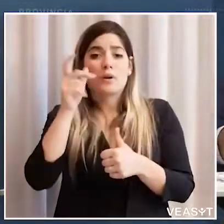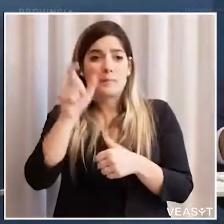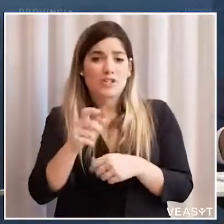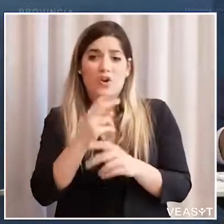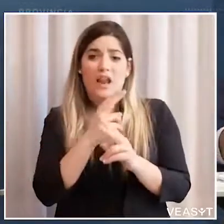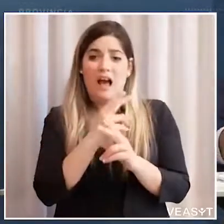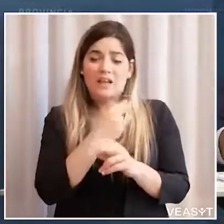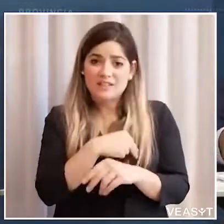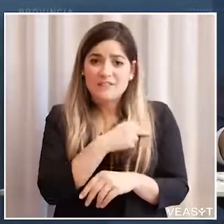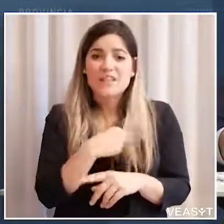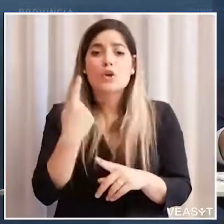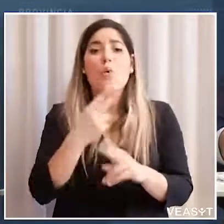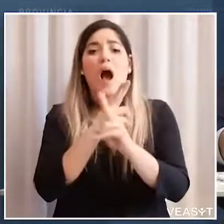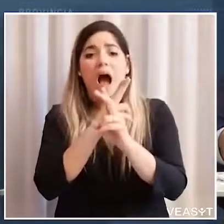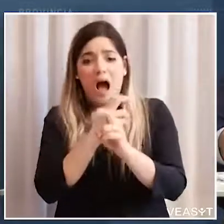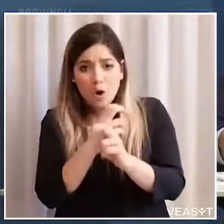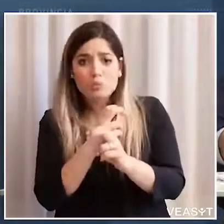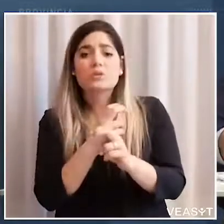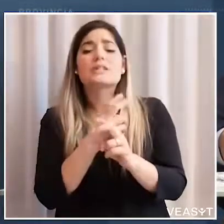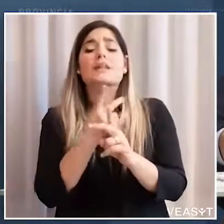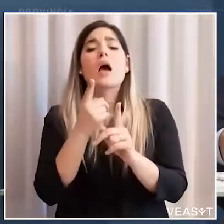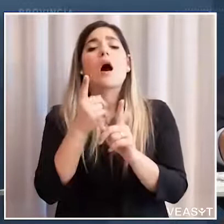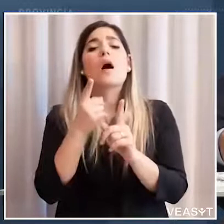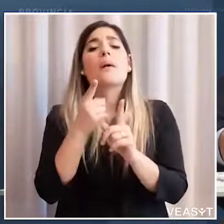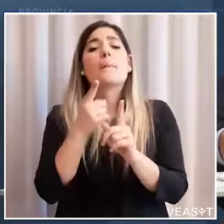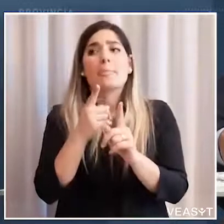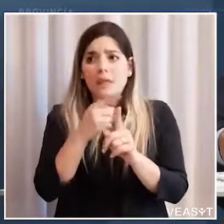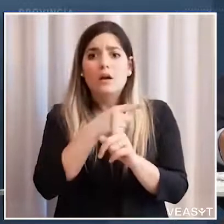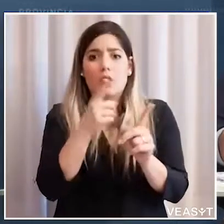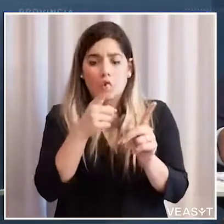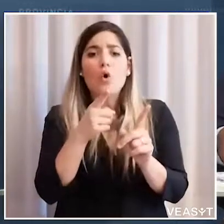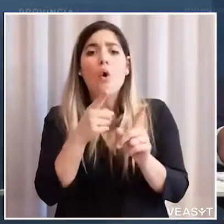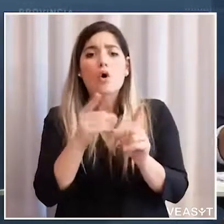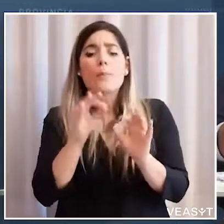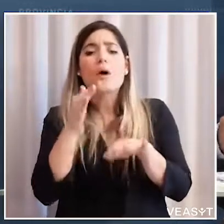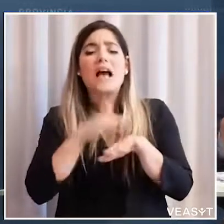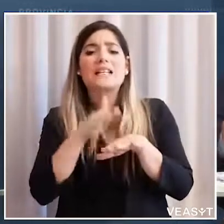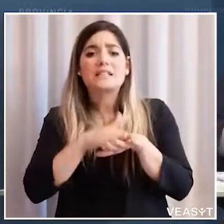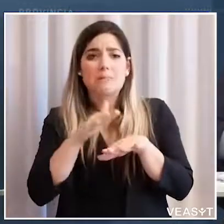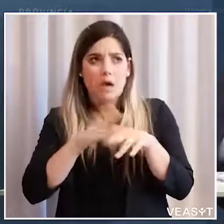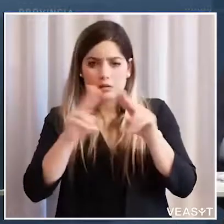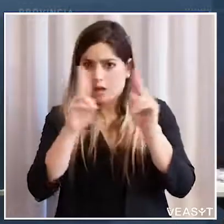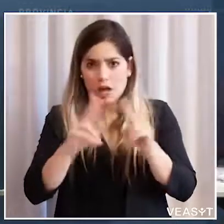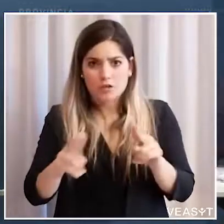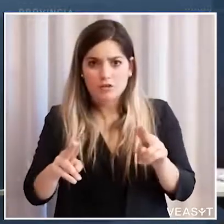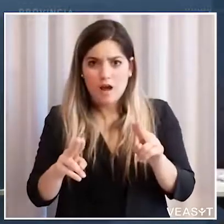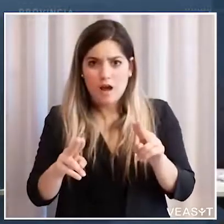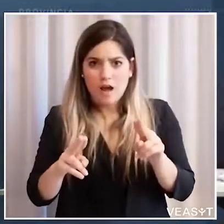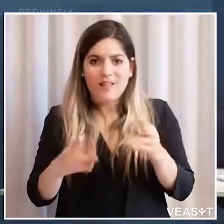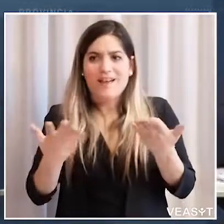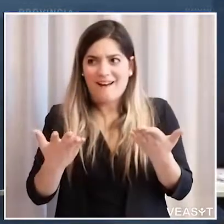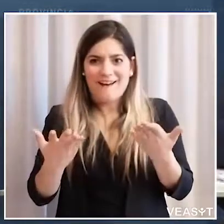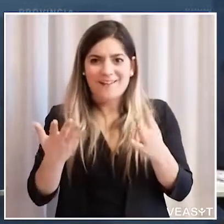uno svizzero uno austriaco professò con la rete professor keating che sono di essi esperti vemente di fama internazionale